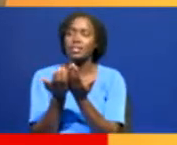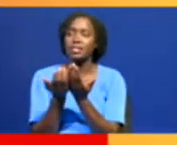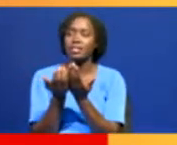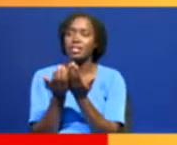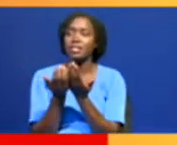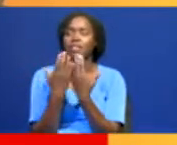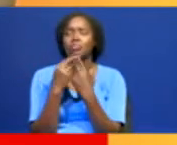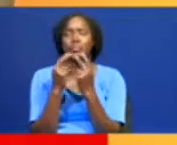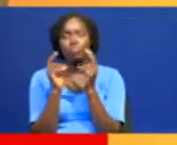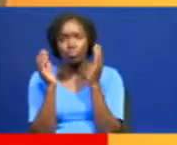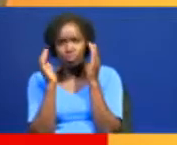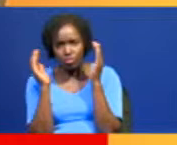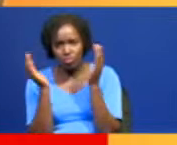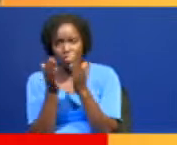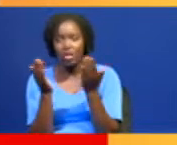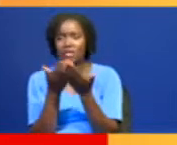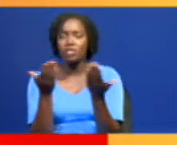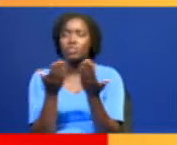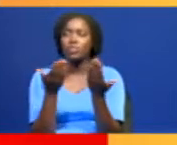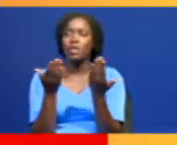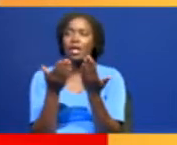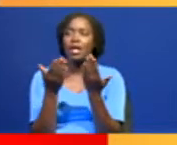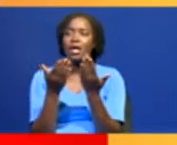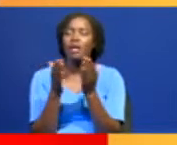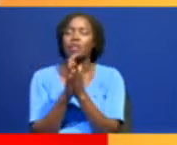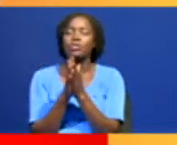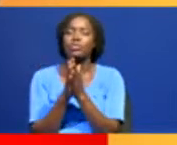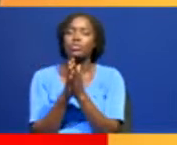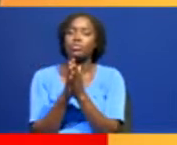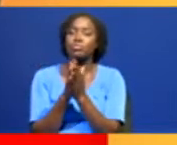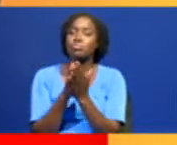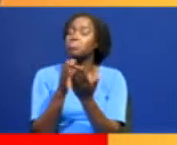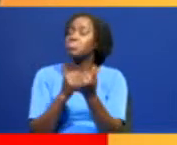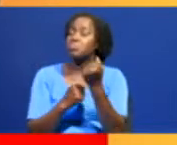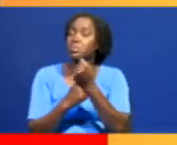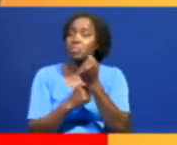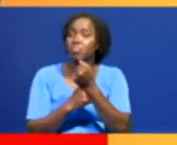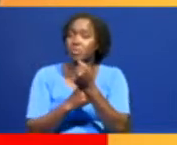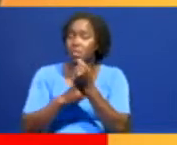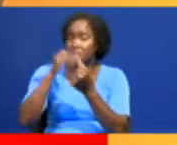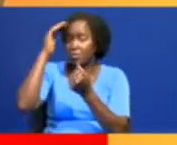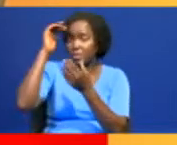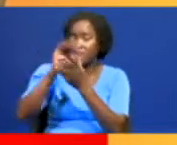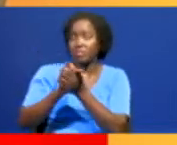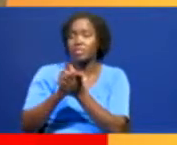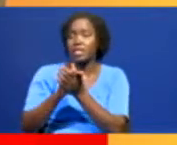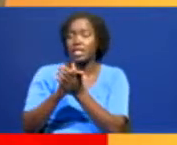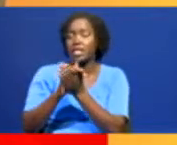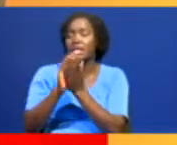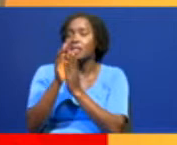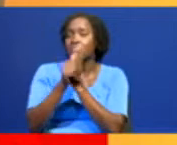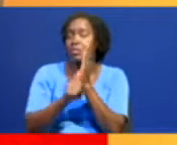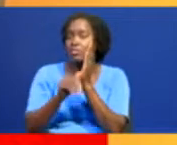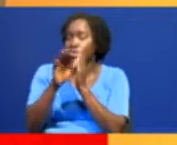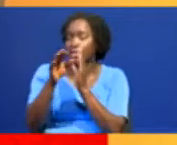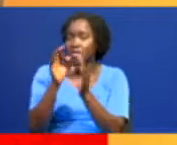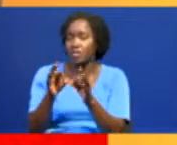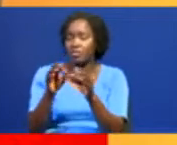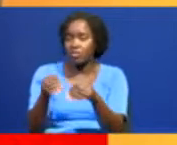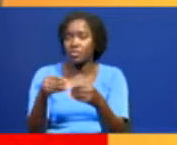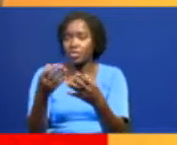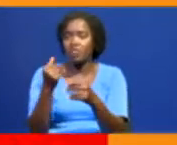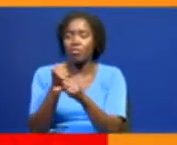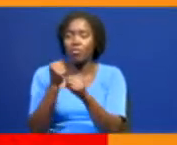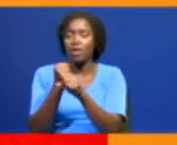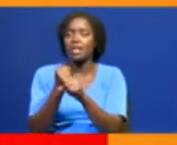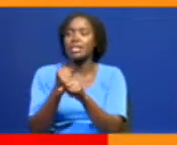watu unaangalia sana sana mali ambapo ulipata uwezo wako, kwa sababu wale ndio waliamini manifesto yako. Ukiwapa kazi kukufanyia, watafanya vile